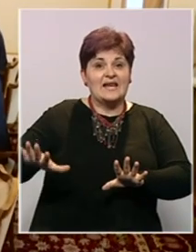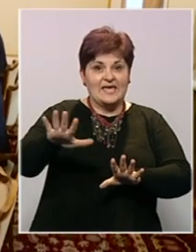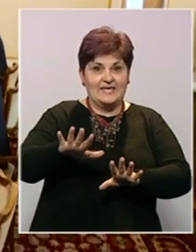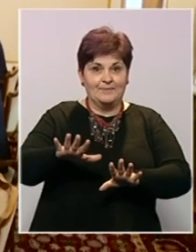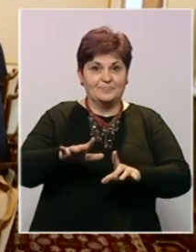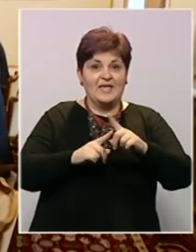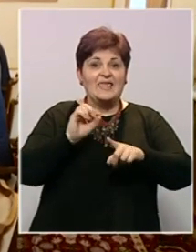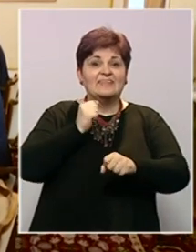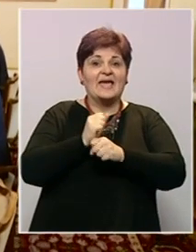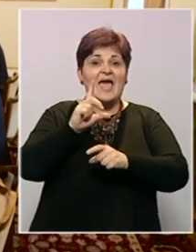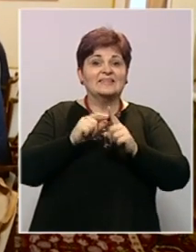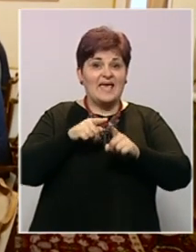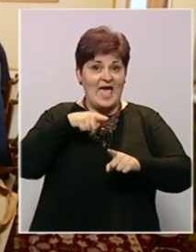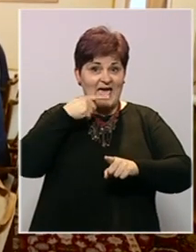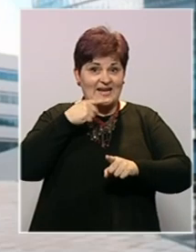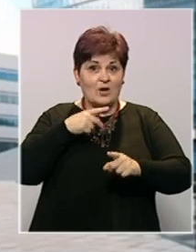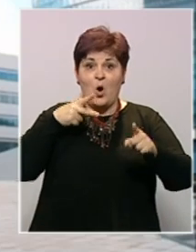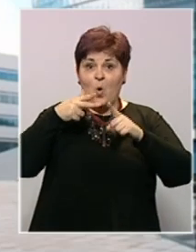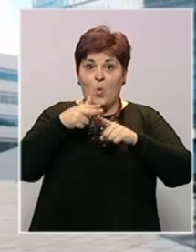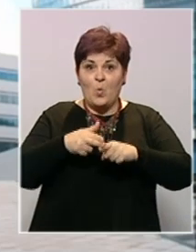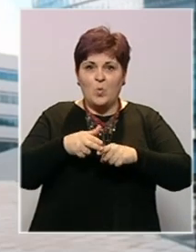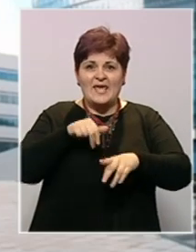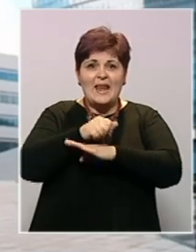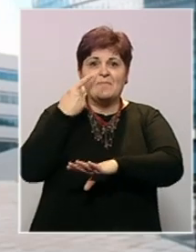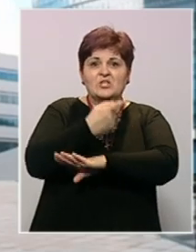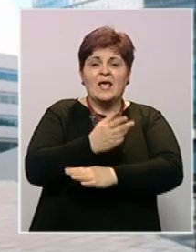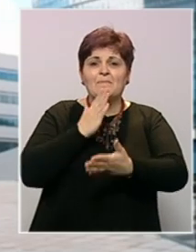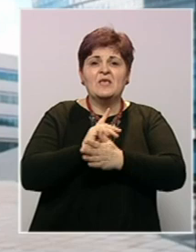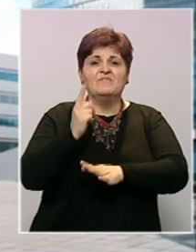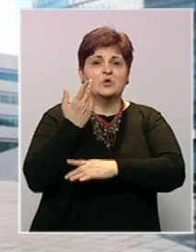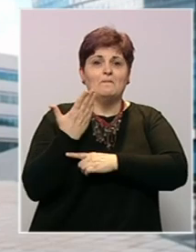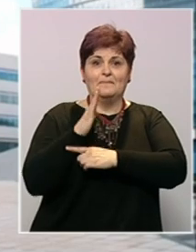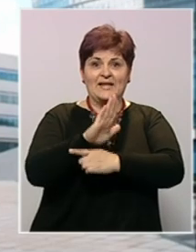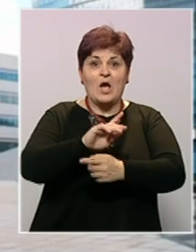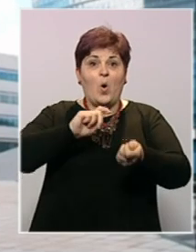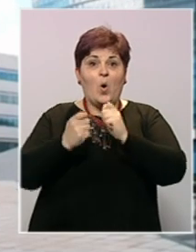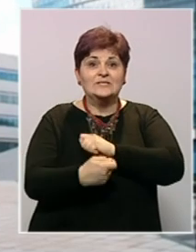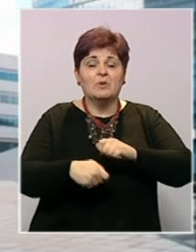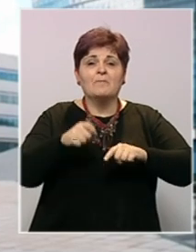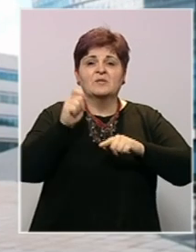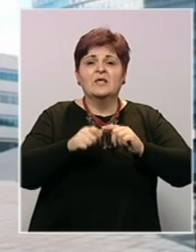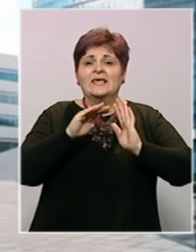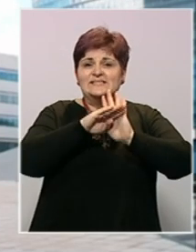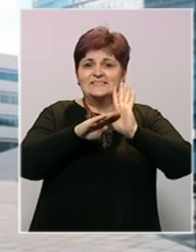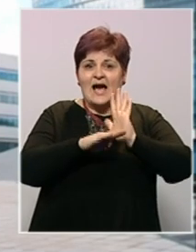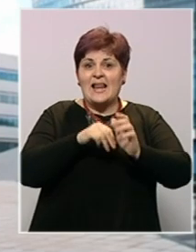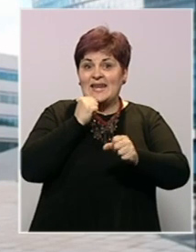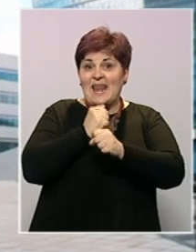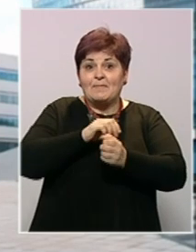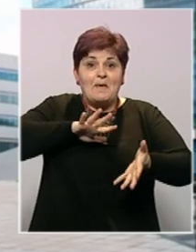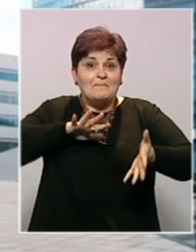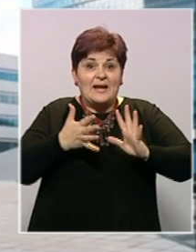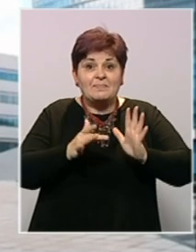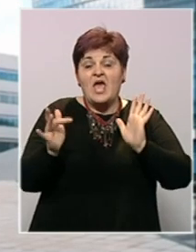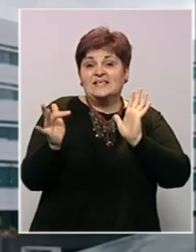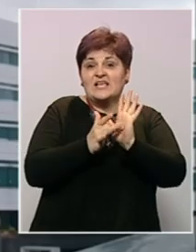regiji. Tageltija je rekao da bi se ukidanjem nametnute odluke bivšeg visokog predstavnika o izmjenama kaznenog zakona stvorila